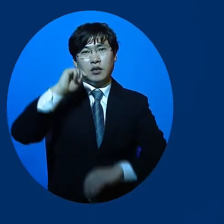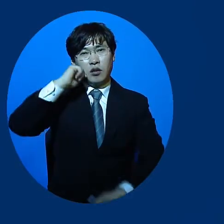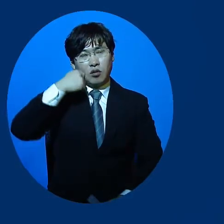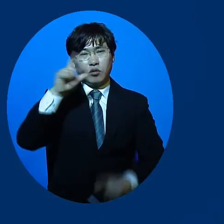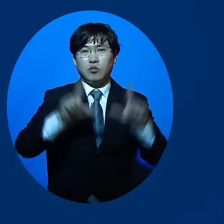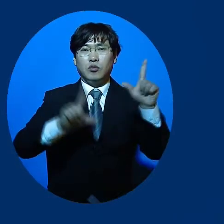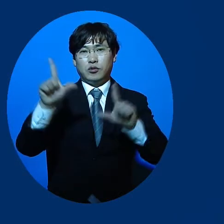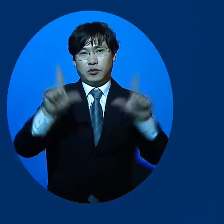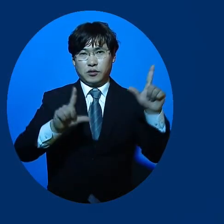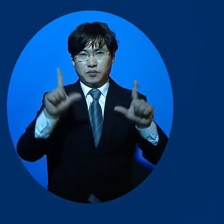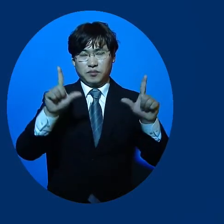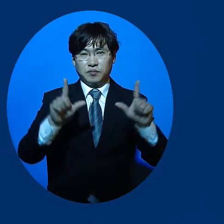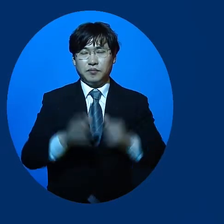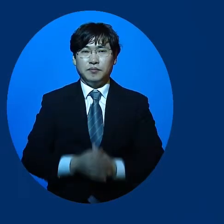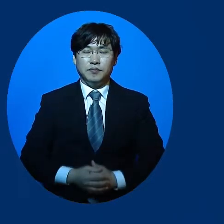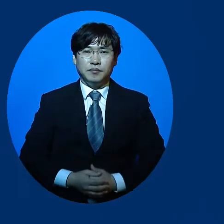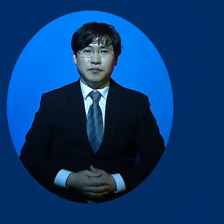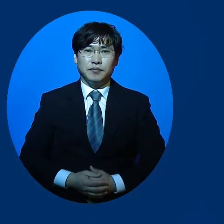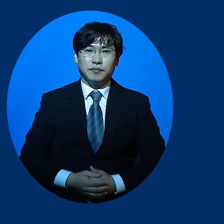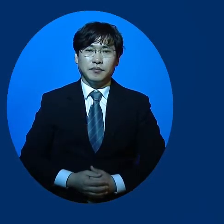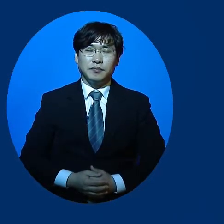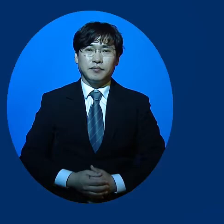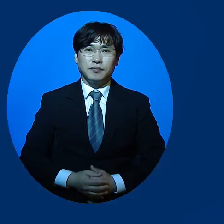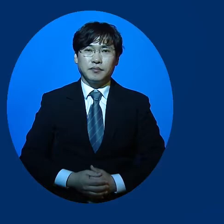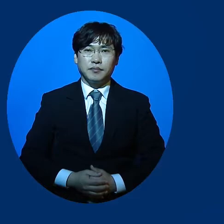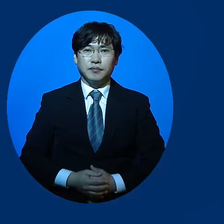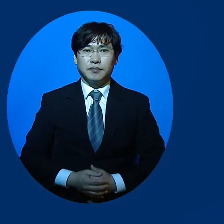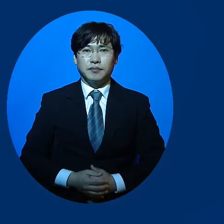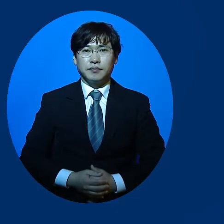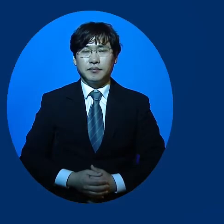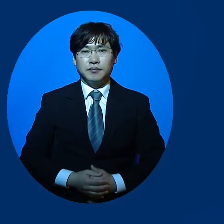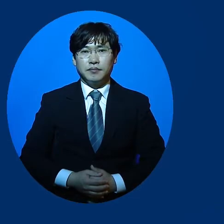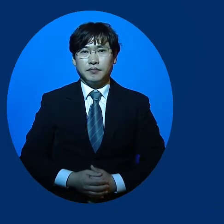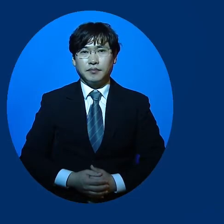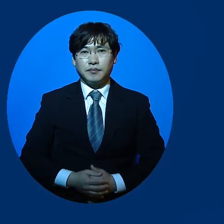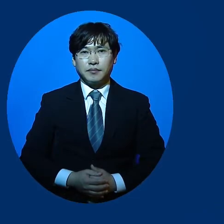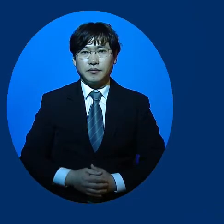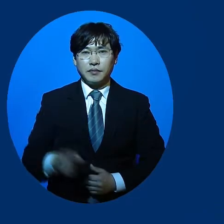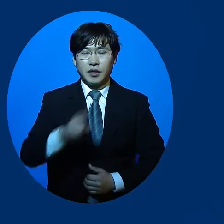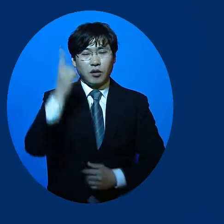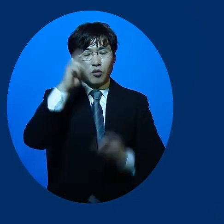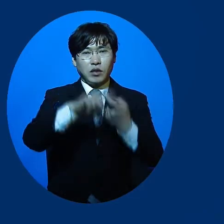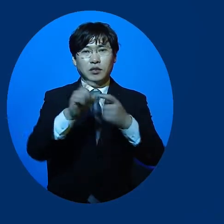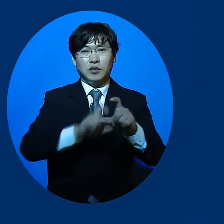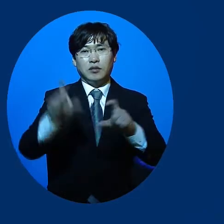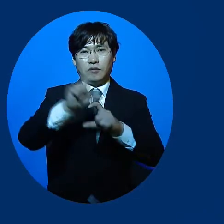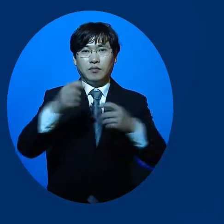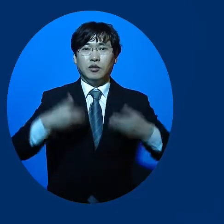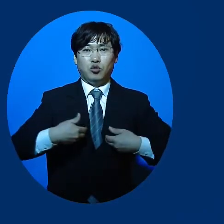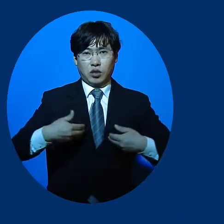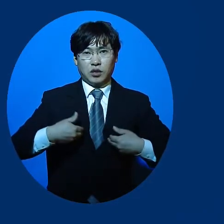대학의 관심 그런 부분들이 필요하다고 생각이 듭니다.